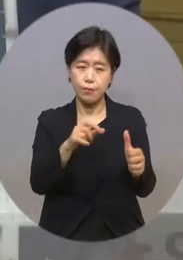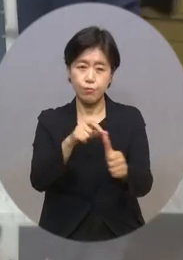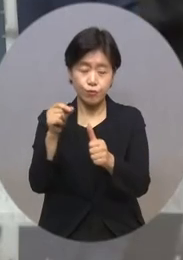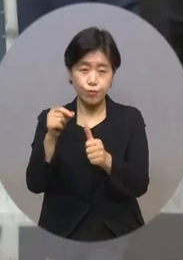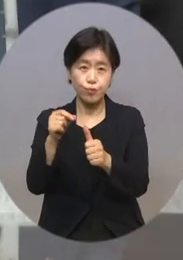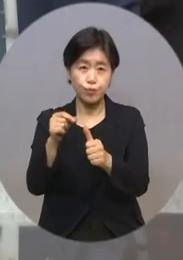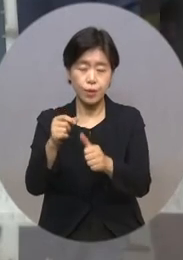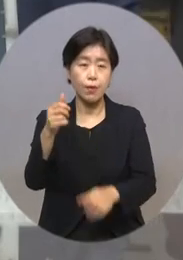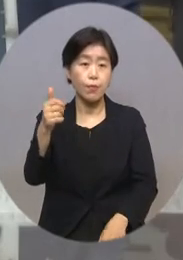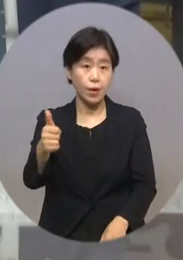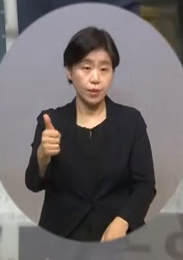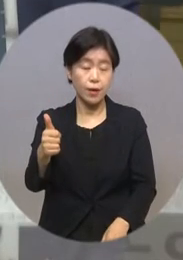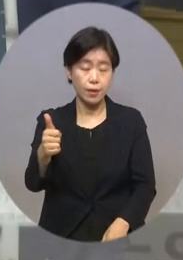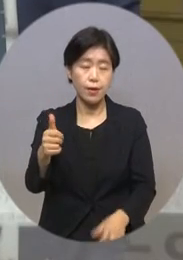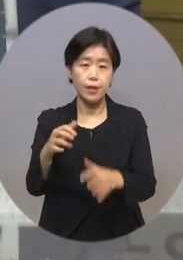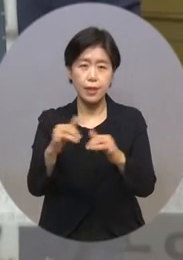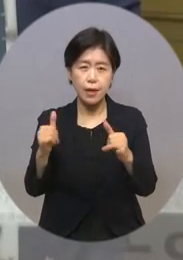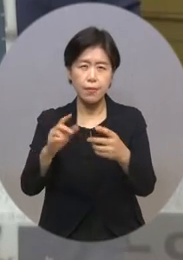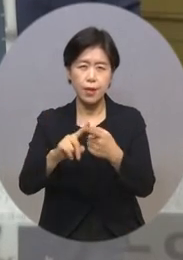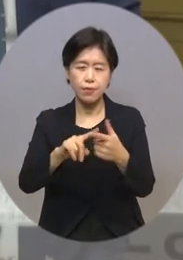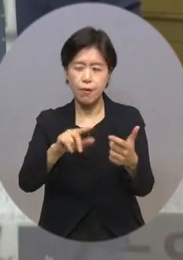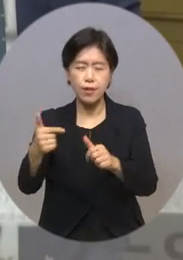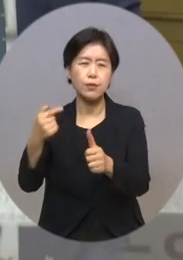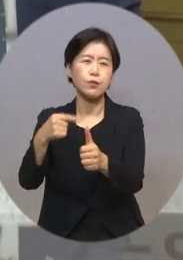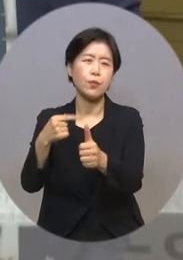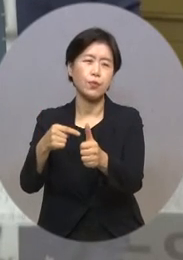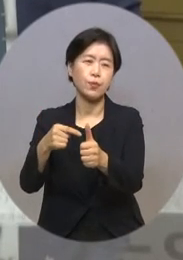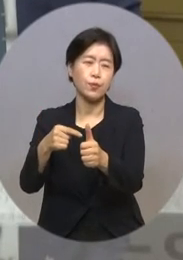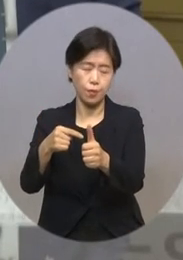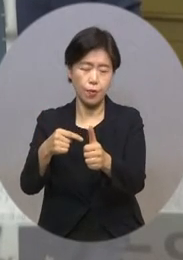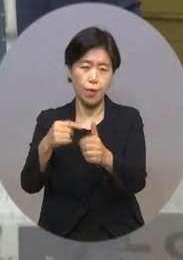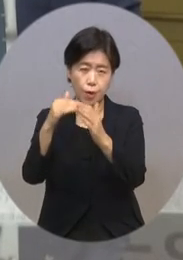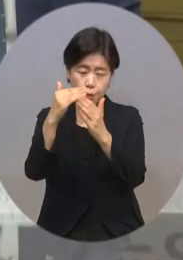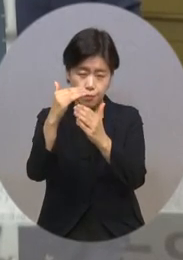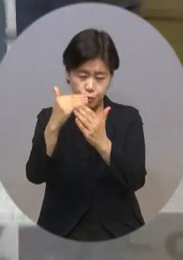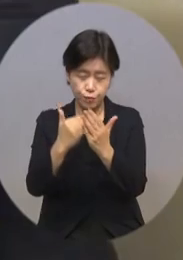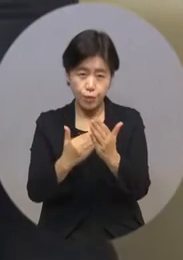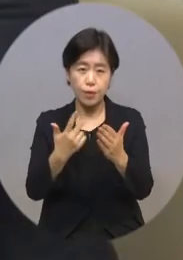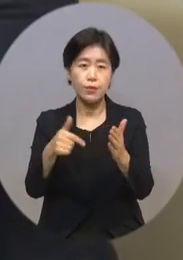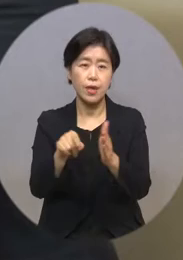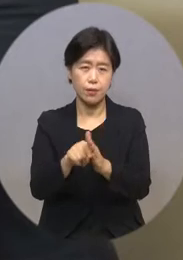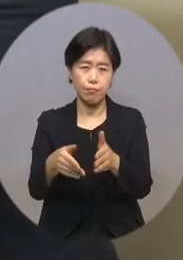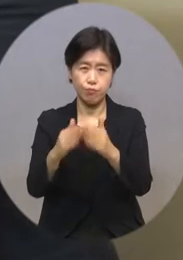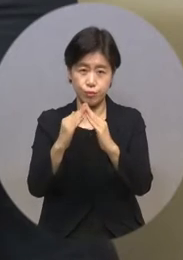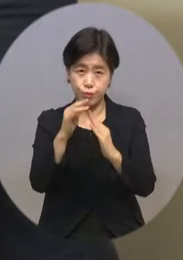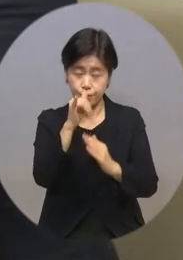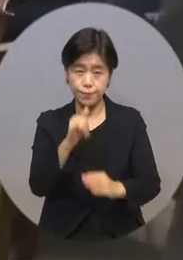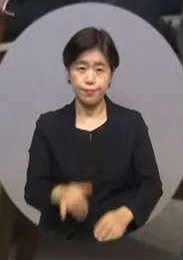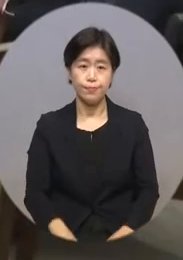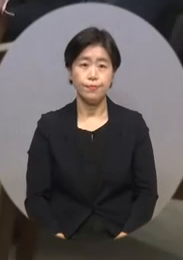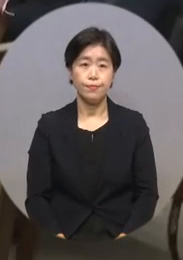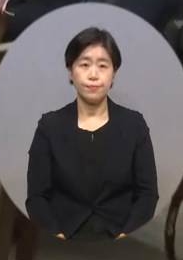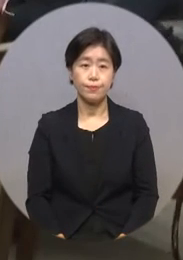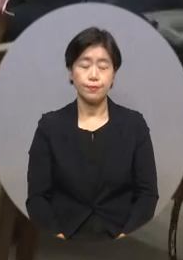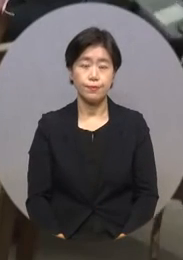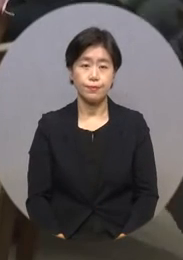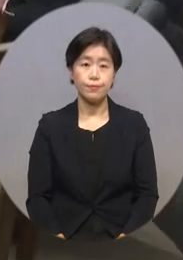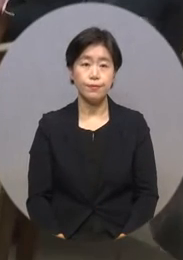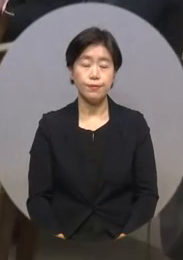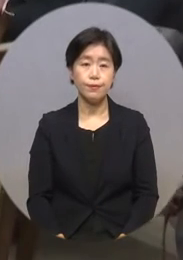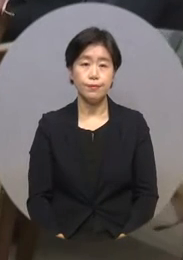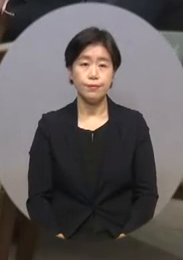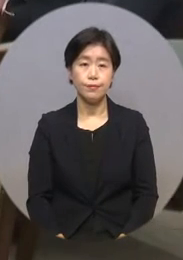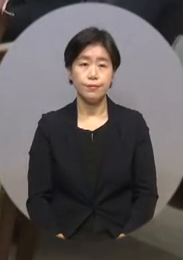전문 교육 시설로 전주 이에 자리 몸 부지에 2017년까지 들어설 예정입니다 김건영 부지사는